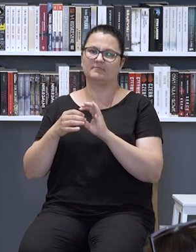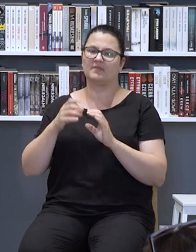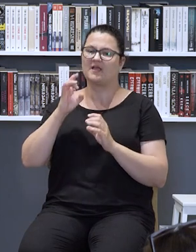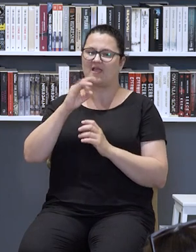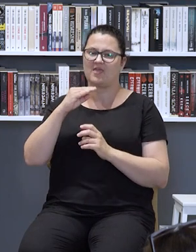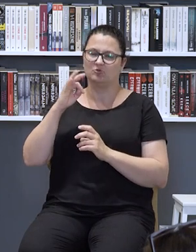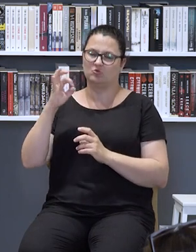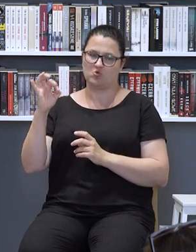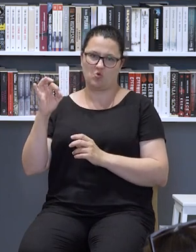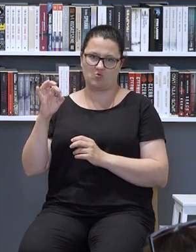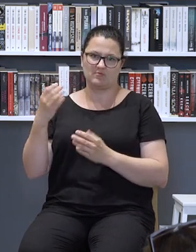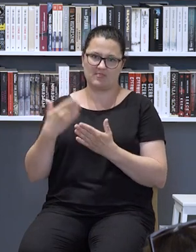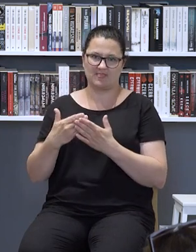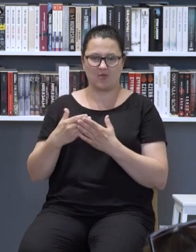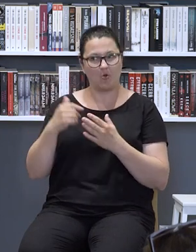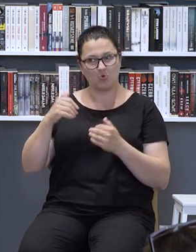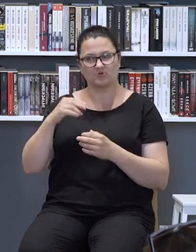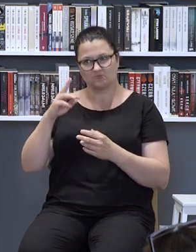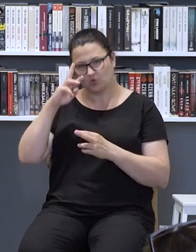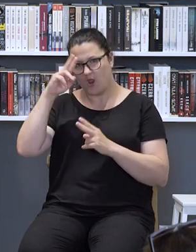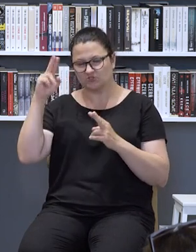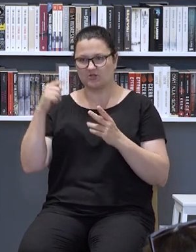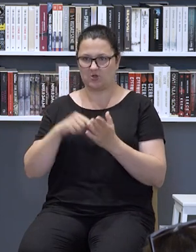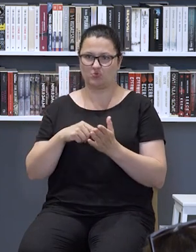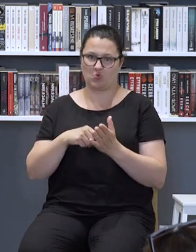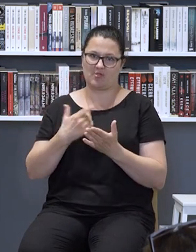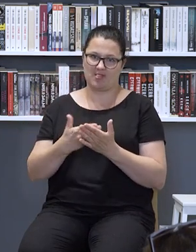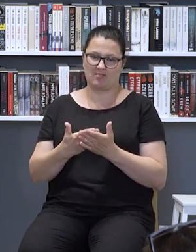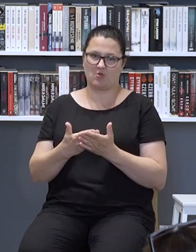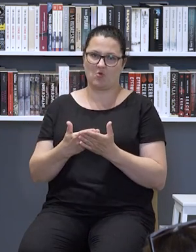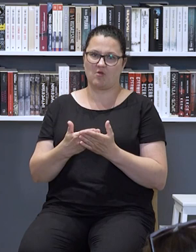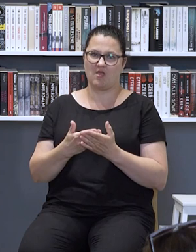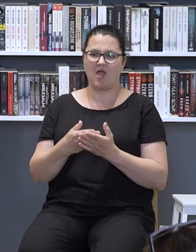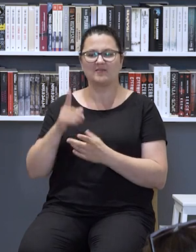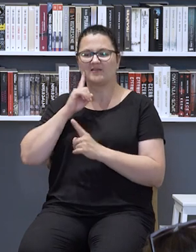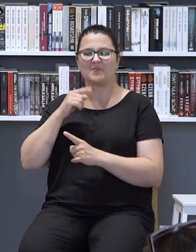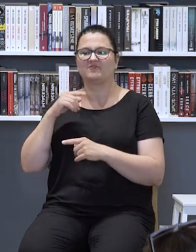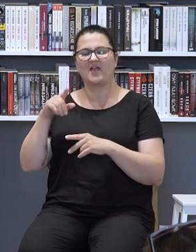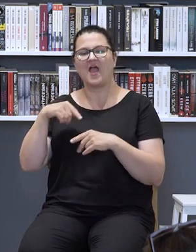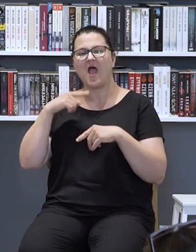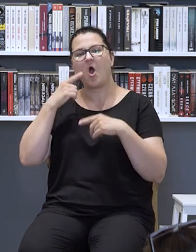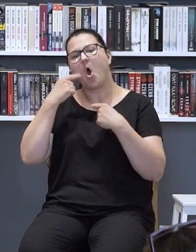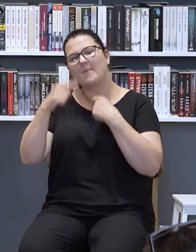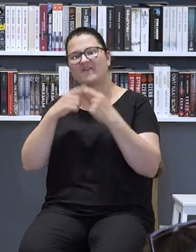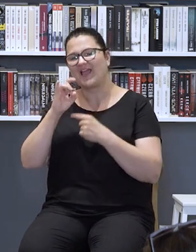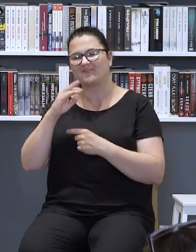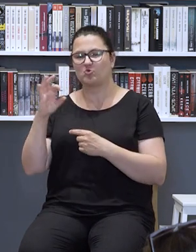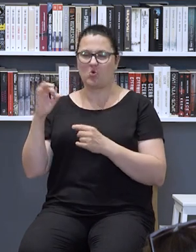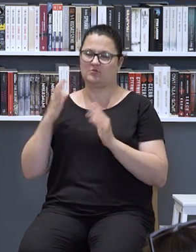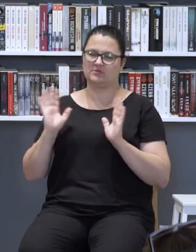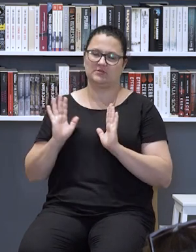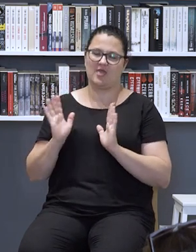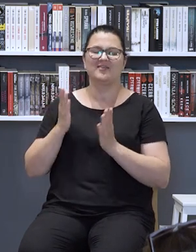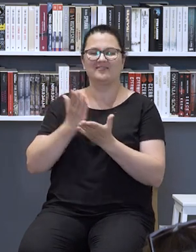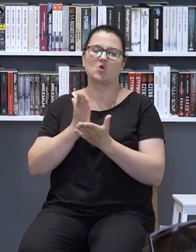gettach, więc być może stąd skojarzenie z gettami. Ja tu rzeczywistości getta nie oddaję w żadnym miejscu. Nie ma.